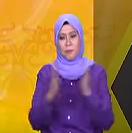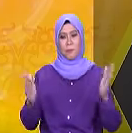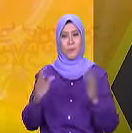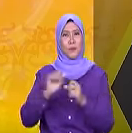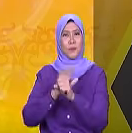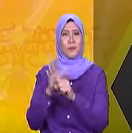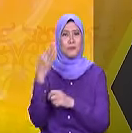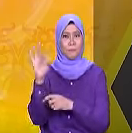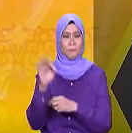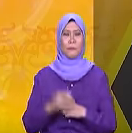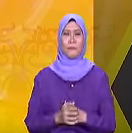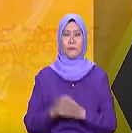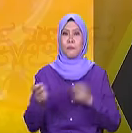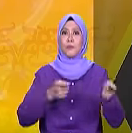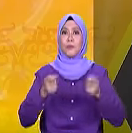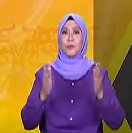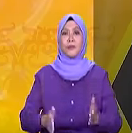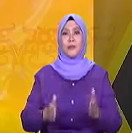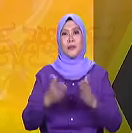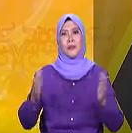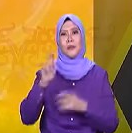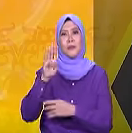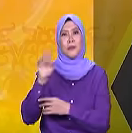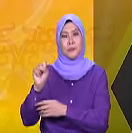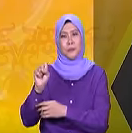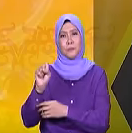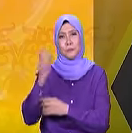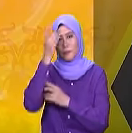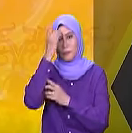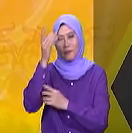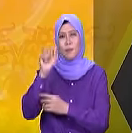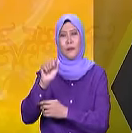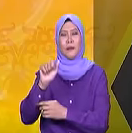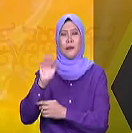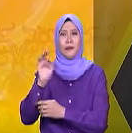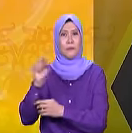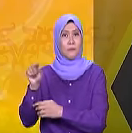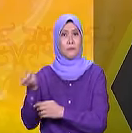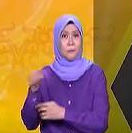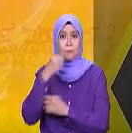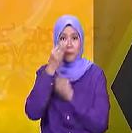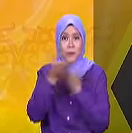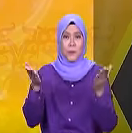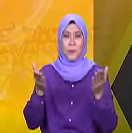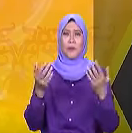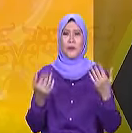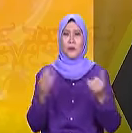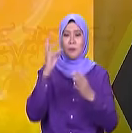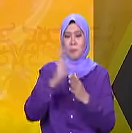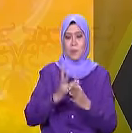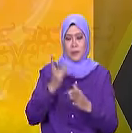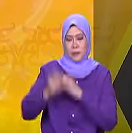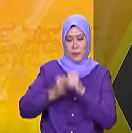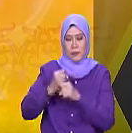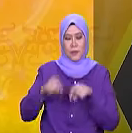pandemik COVID-19. Pengurus Besar TBS, Dato' Abang Muhammad Shibli Abang Muhammad Naili memberitahu, setakat 6 bulan tahun